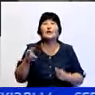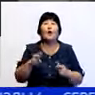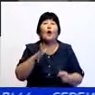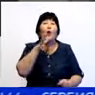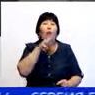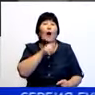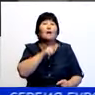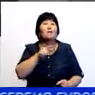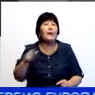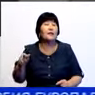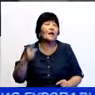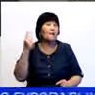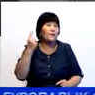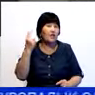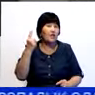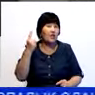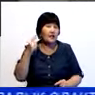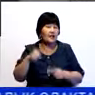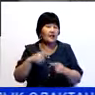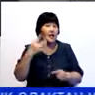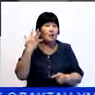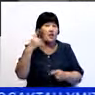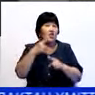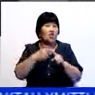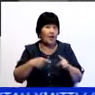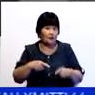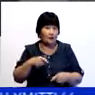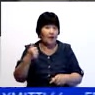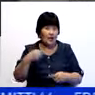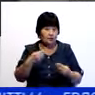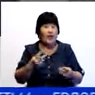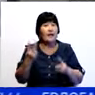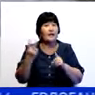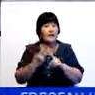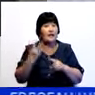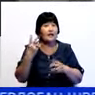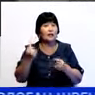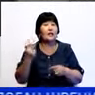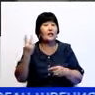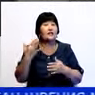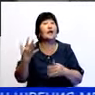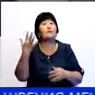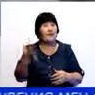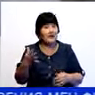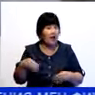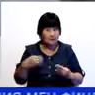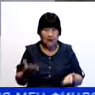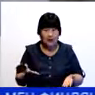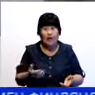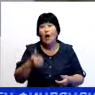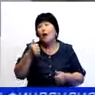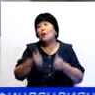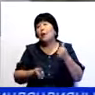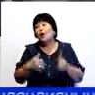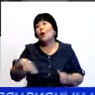Уақыт барысы бірінші кезеңге 5,5 сағат берілген. Екінші кезеңге 5 сағат берілген.